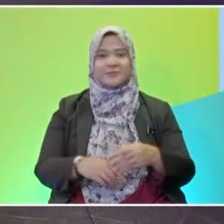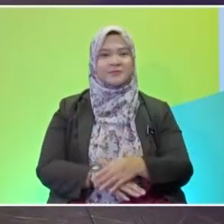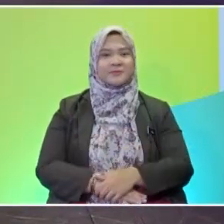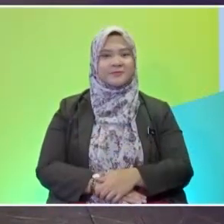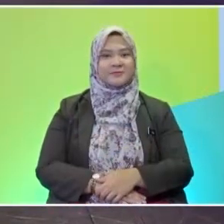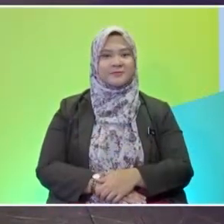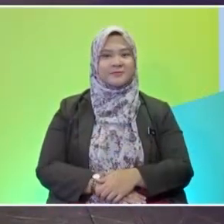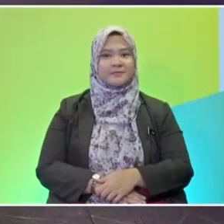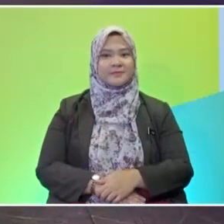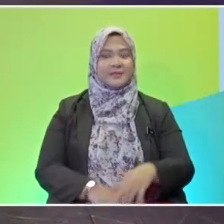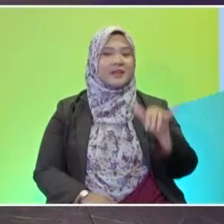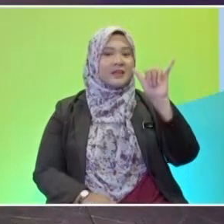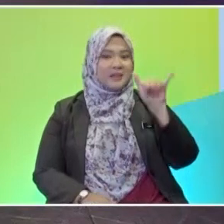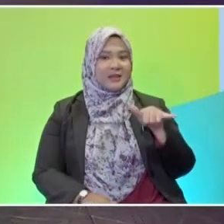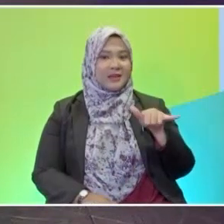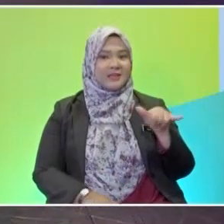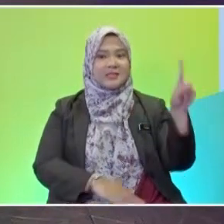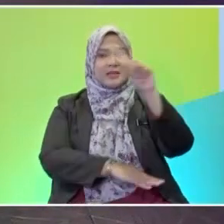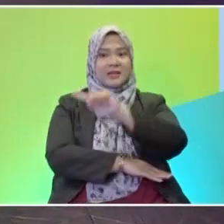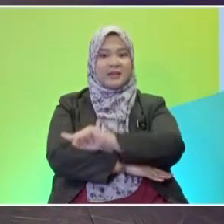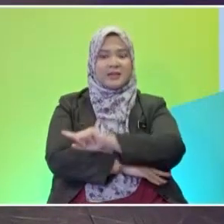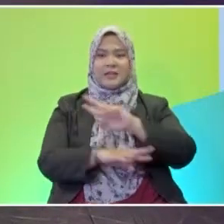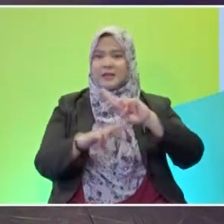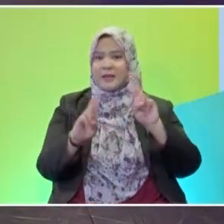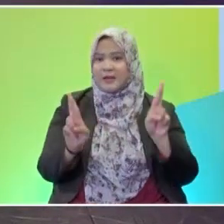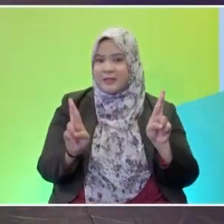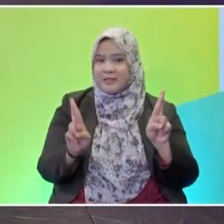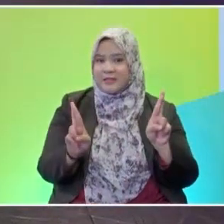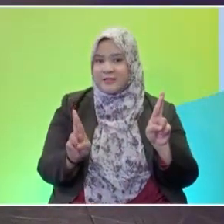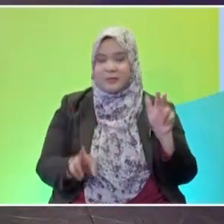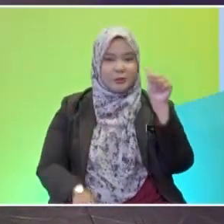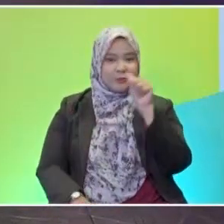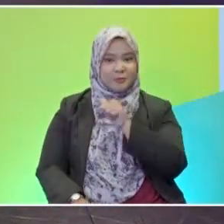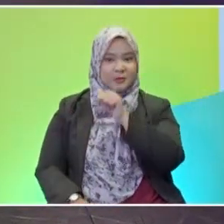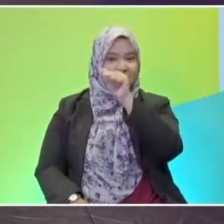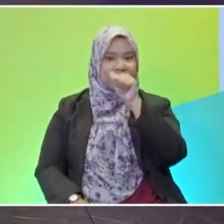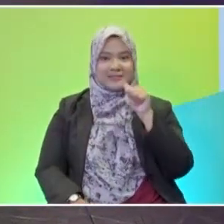rapat dengan perayaan hari raya Idul Fitri tak pasti betul atau tidak